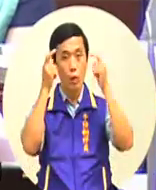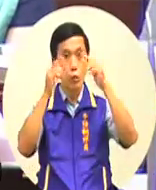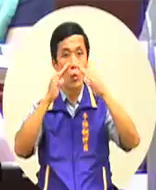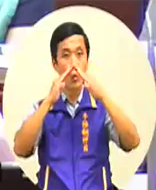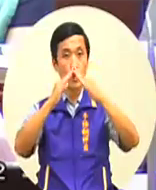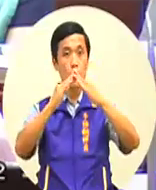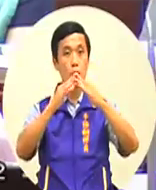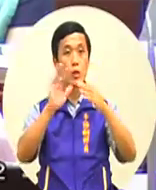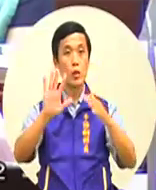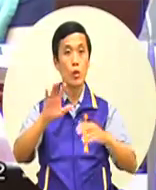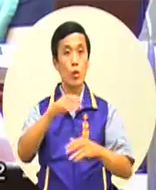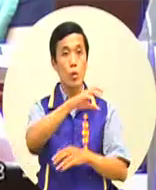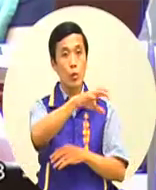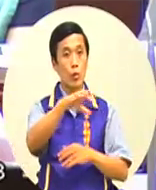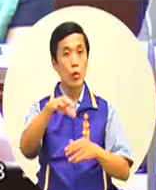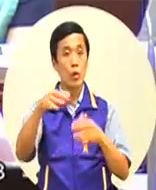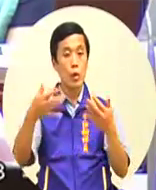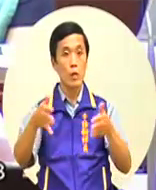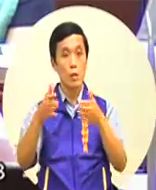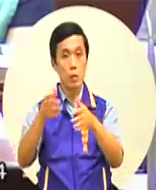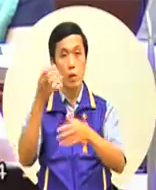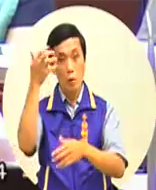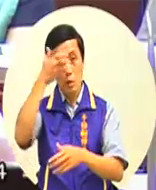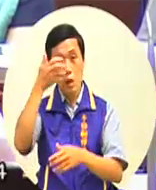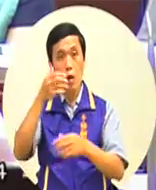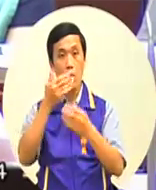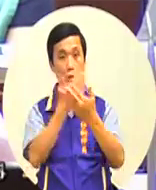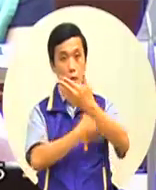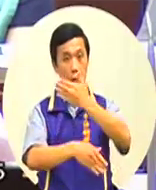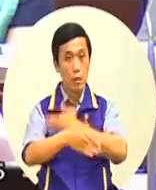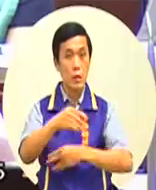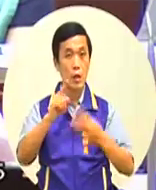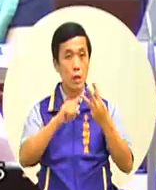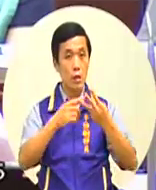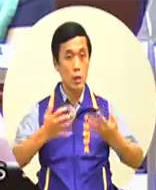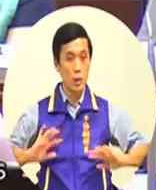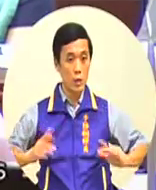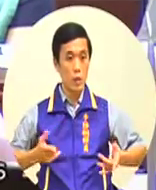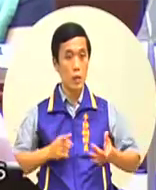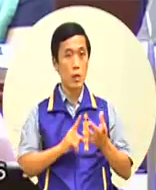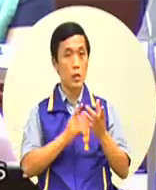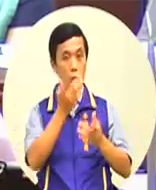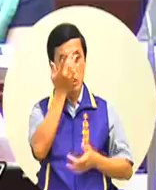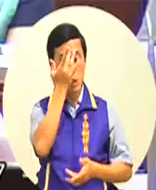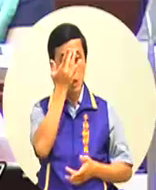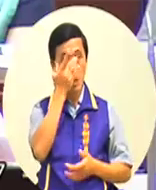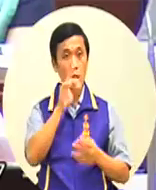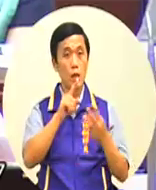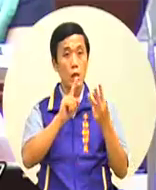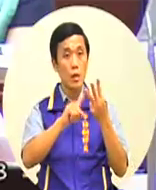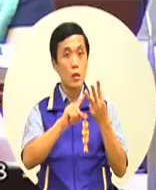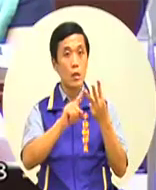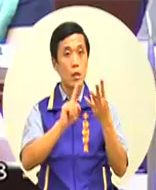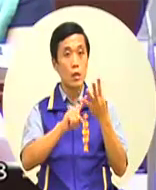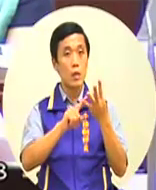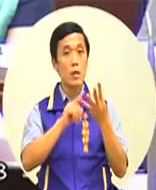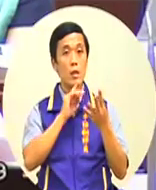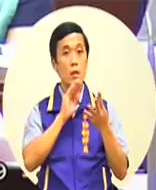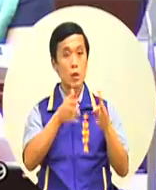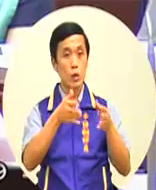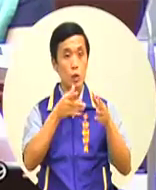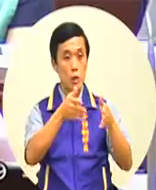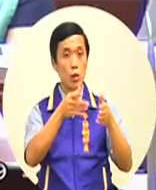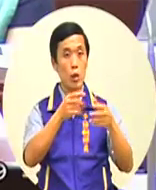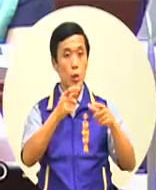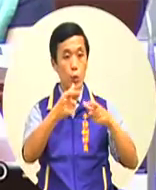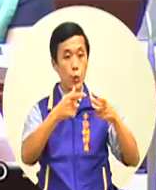些，也不只针对老人，身心障碍者、精障，我们也现在非常实心，都是用园艺治疗的方式